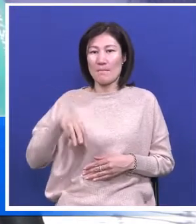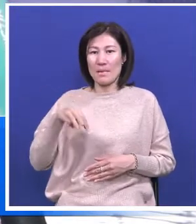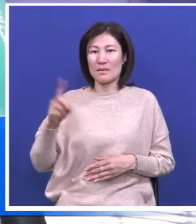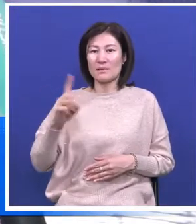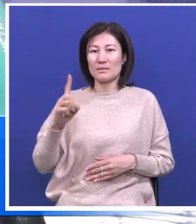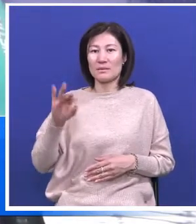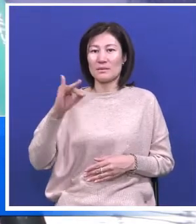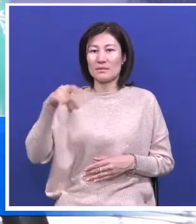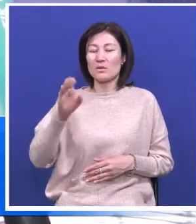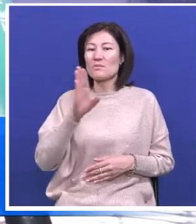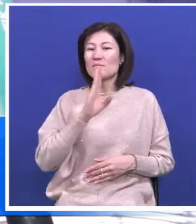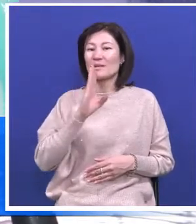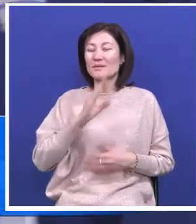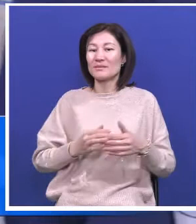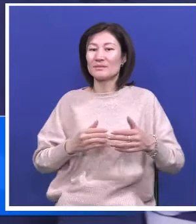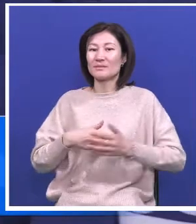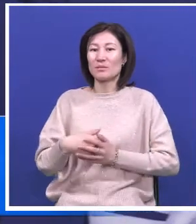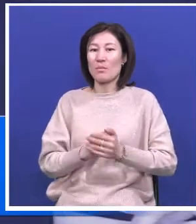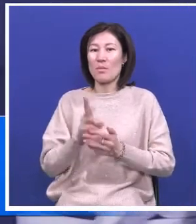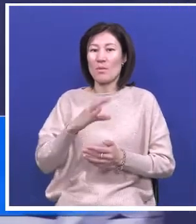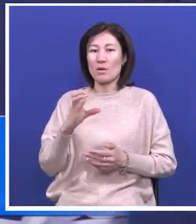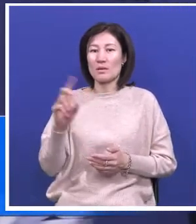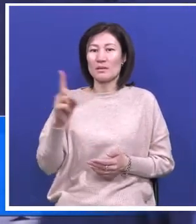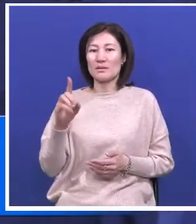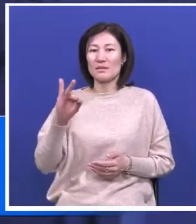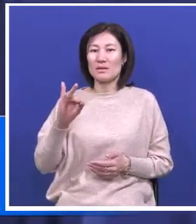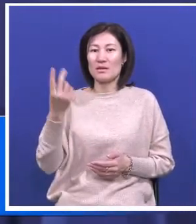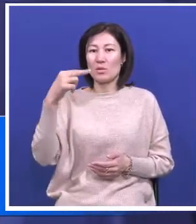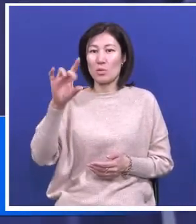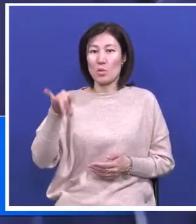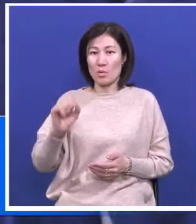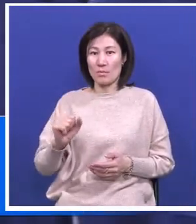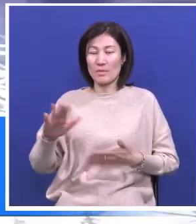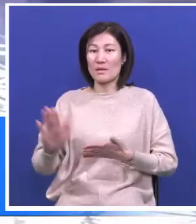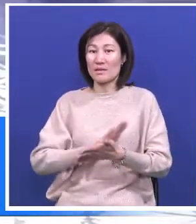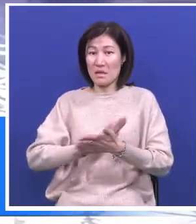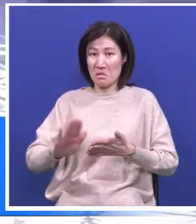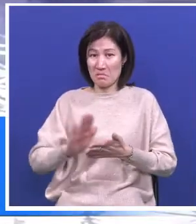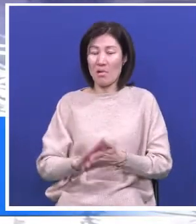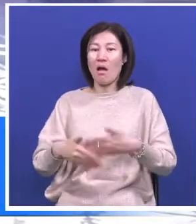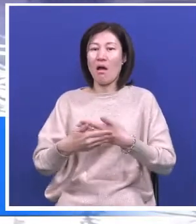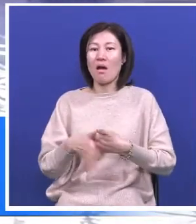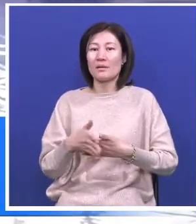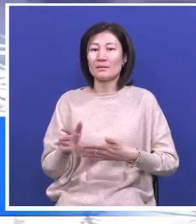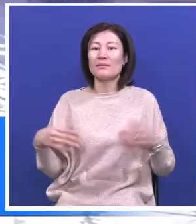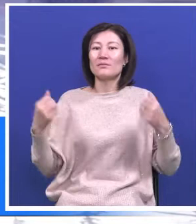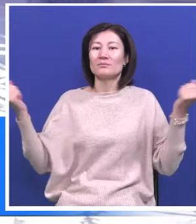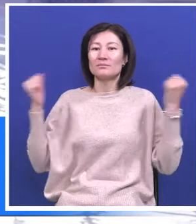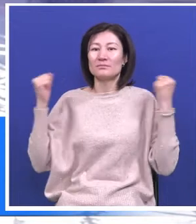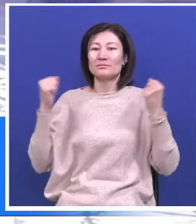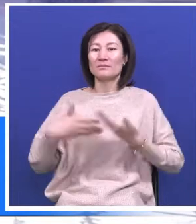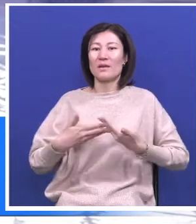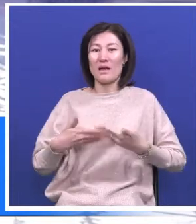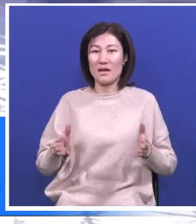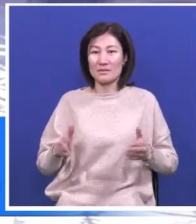бар. Менің қызым барады мұнда. Мына дзюдоға бердім қызымды. Бұны сол тегін ашып отыр ғой жаңағы. Оған өте қуандық қой, әрі тегін